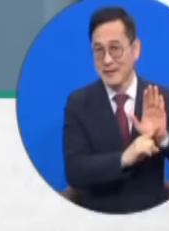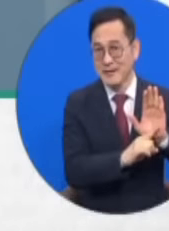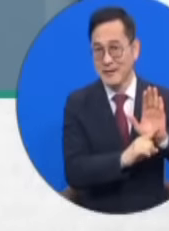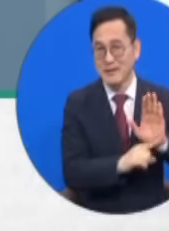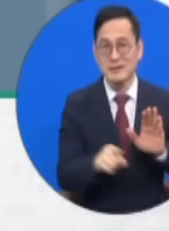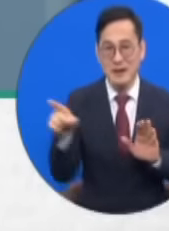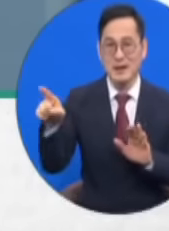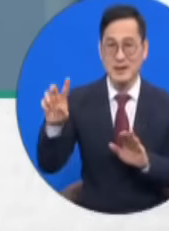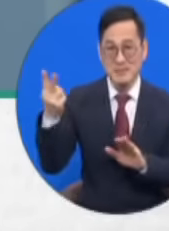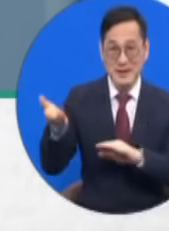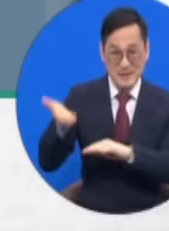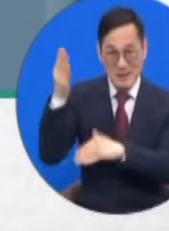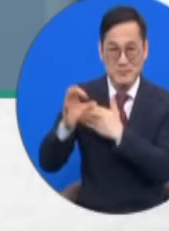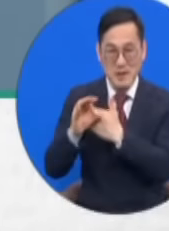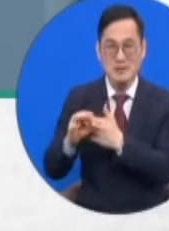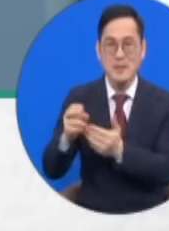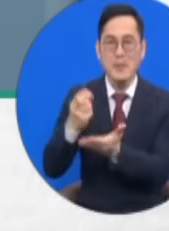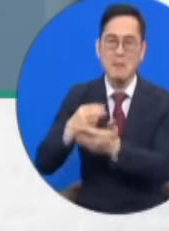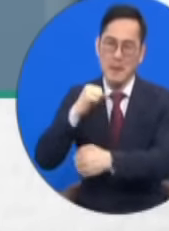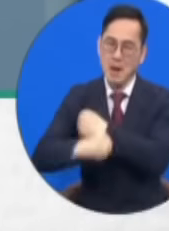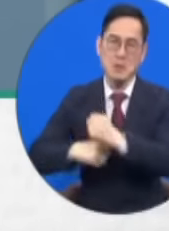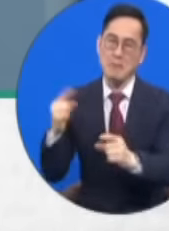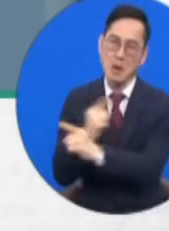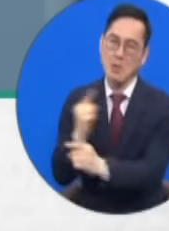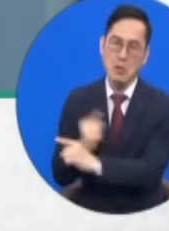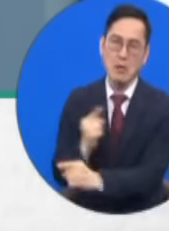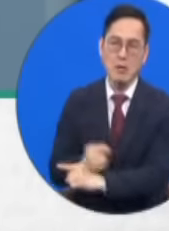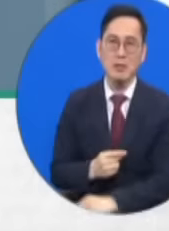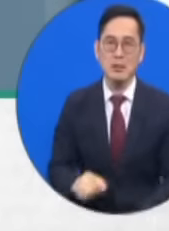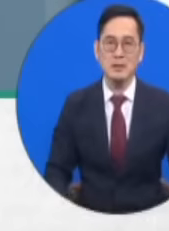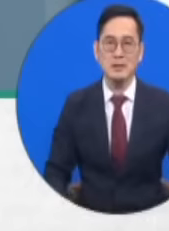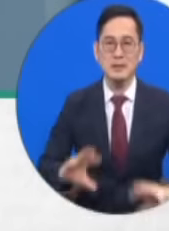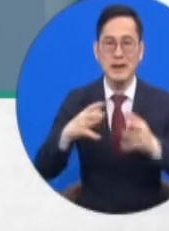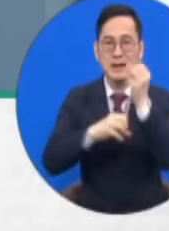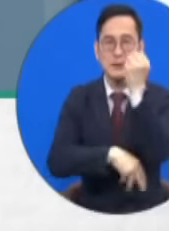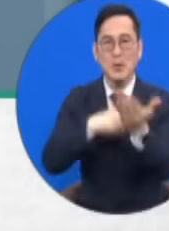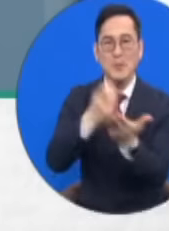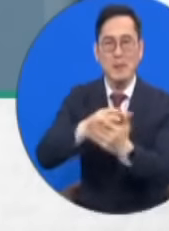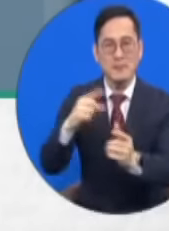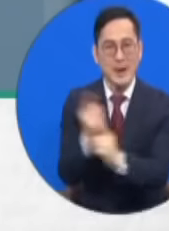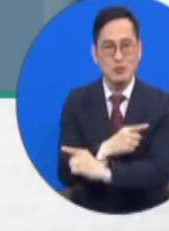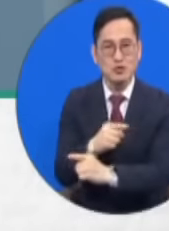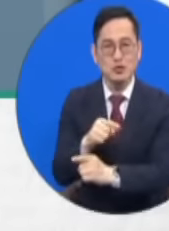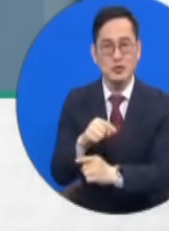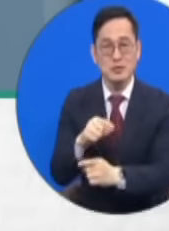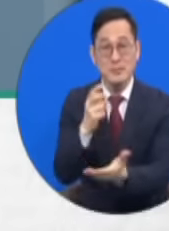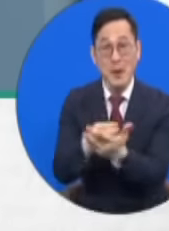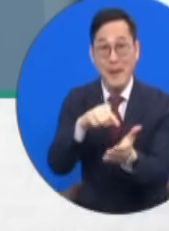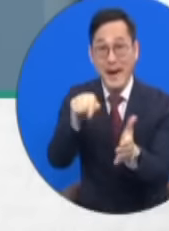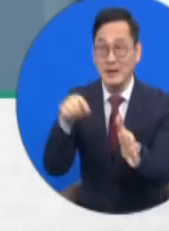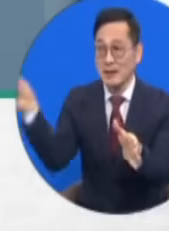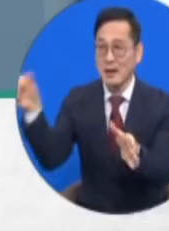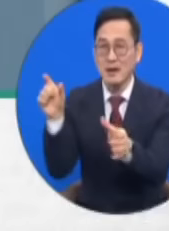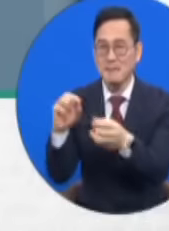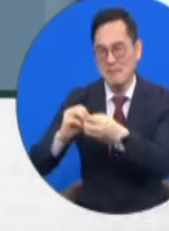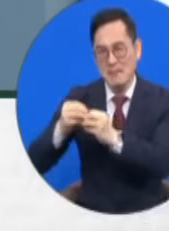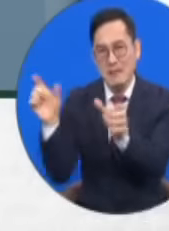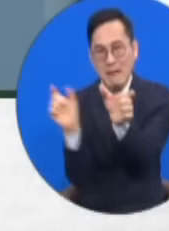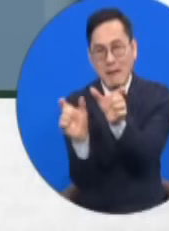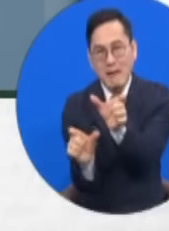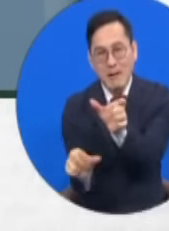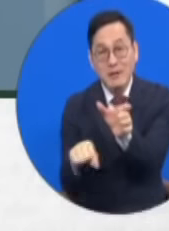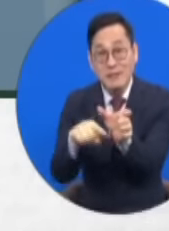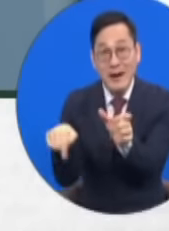개헌을 하고 또 개헌을 통해 가지고 뭐 개헌이라는 건 헌법을 바꾸면서 헌법 속에다가 모든 것들을 다 집어넣을 수 있는 사안이니까 사면도